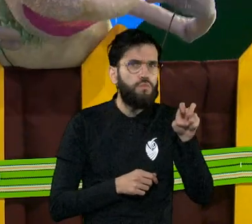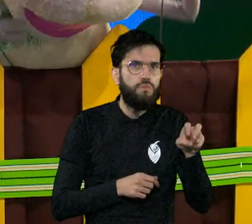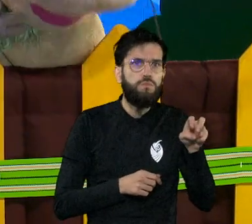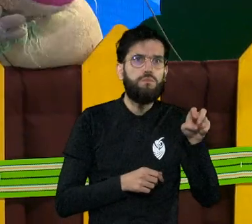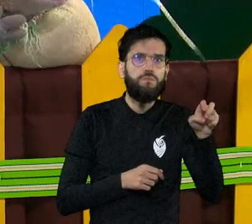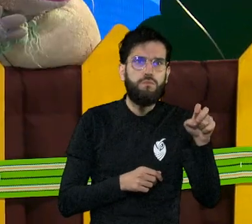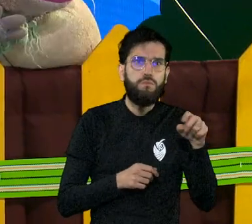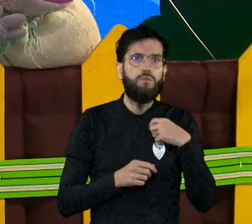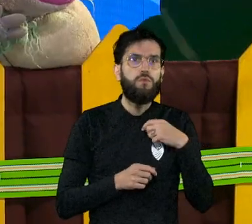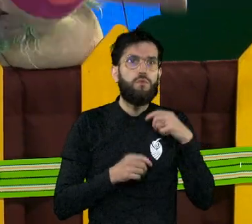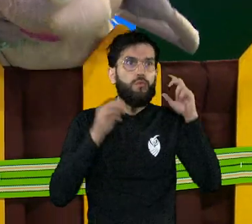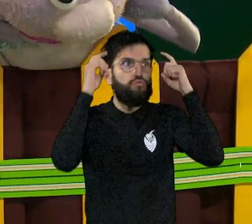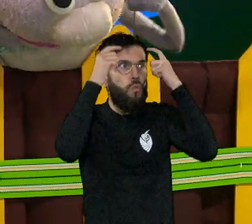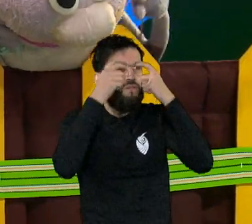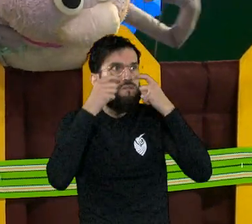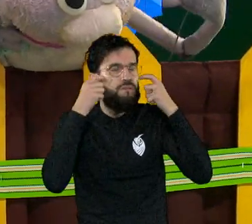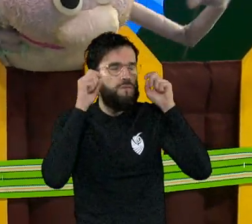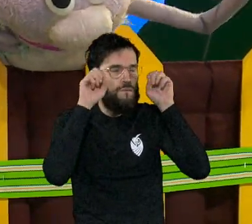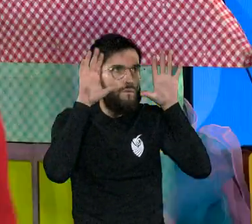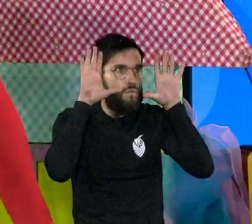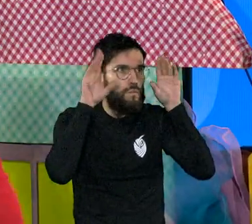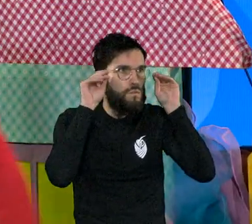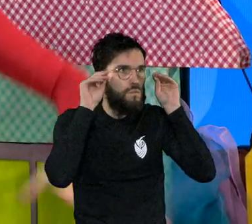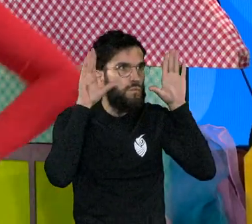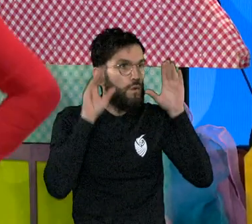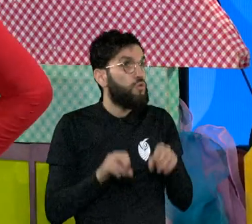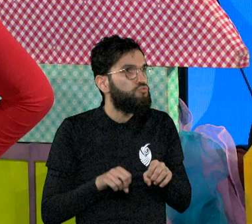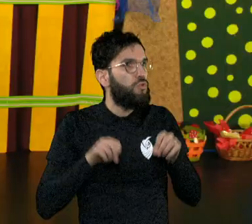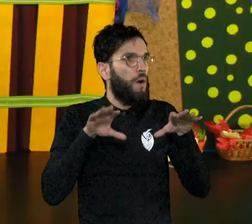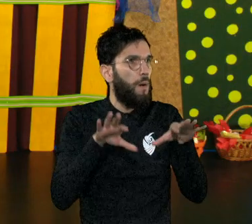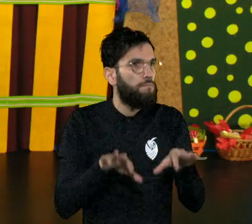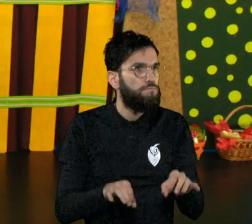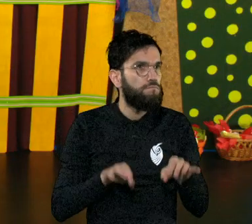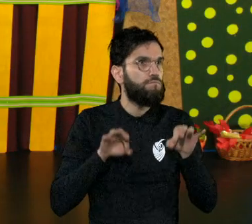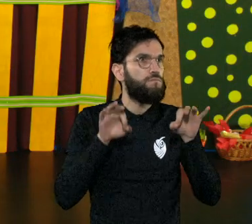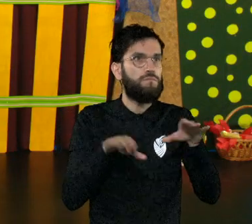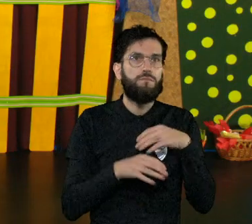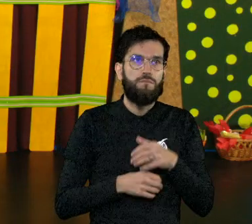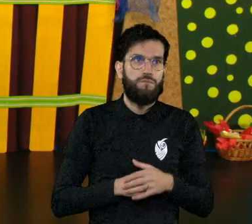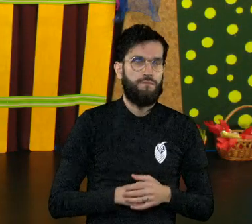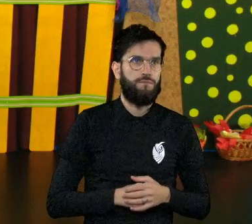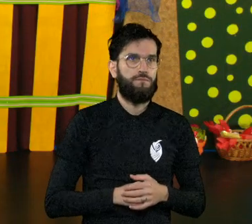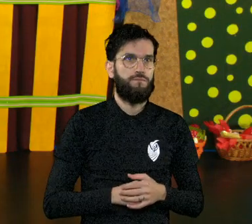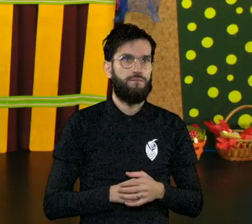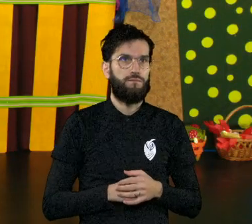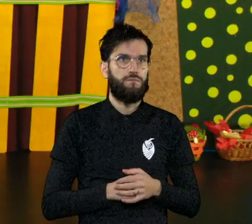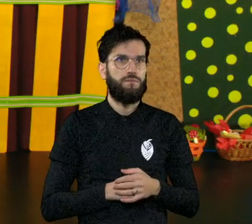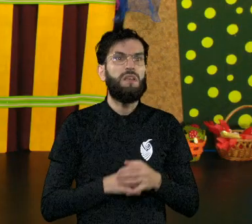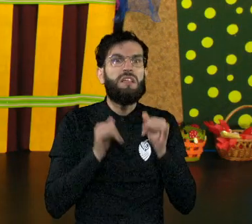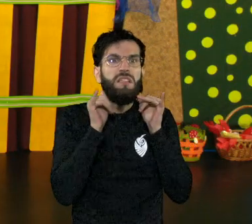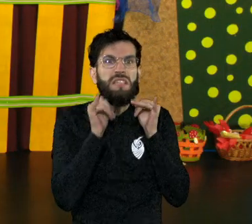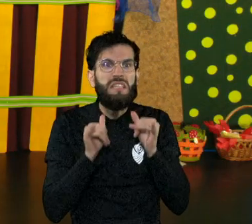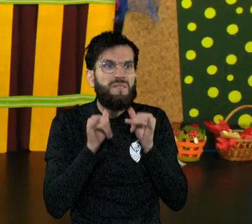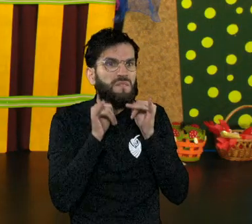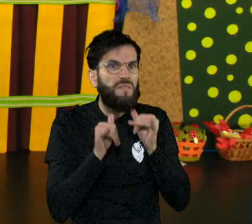Sova húka, žaba kváka, vrana kráka, divia